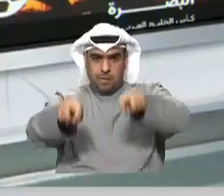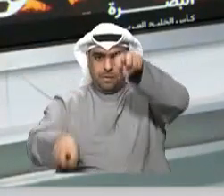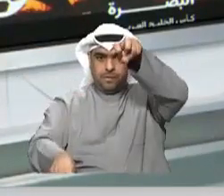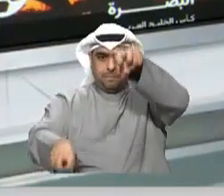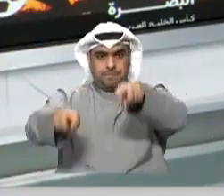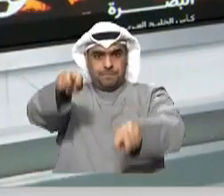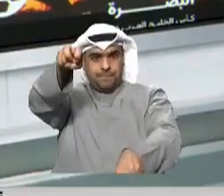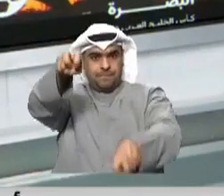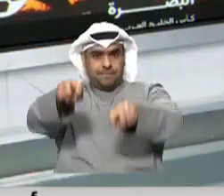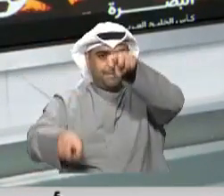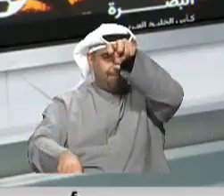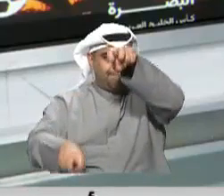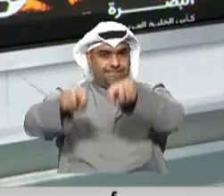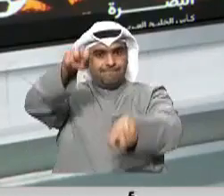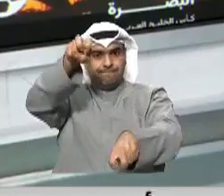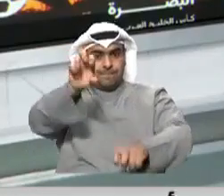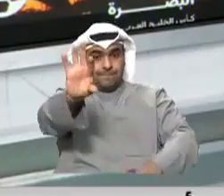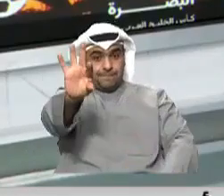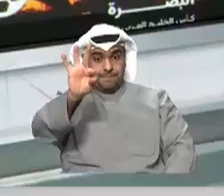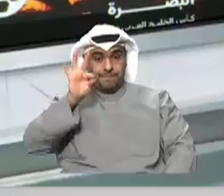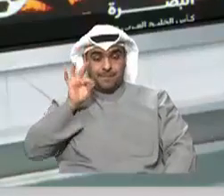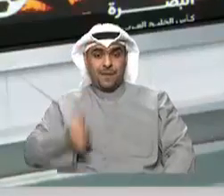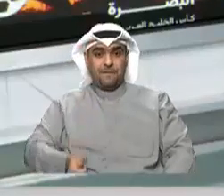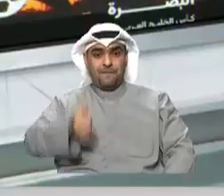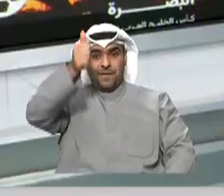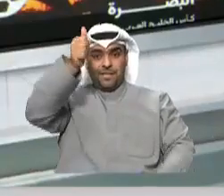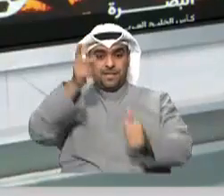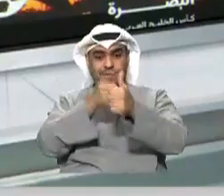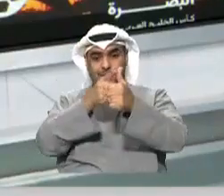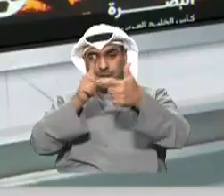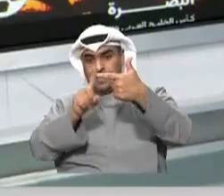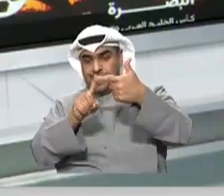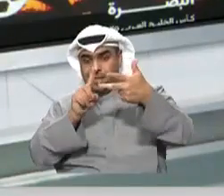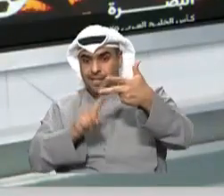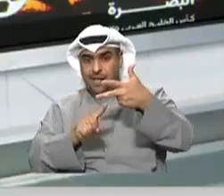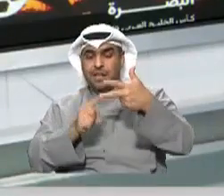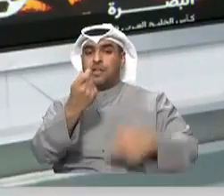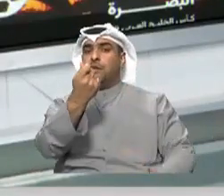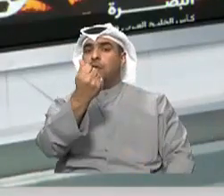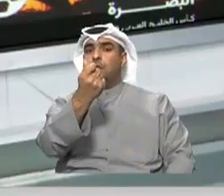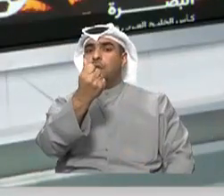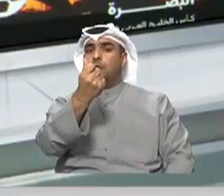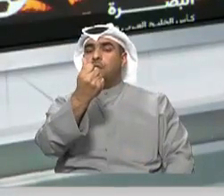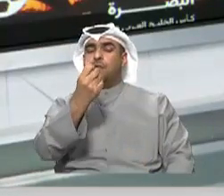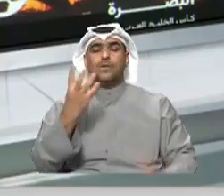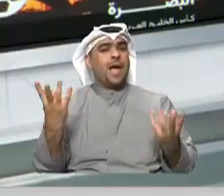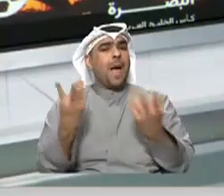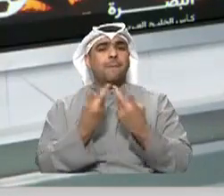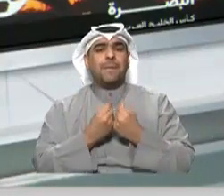القوية على المراكز الأولى وجوائز البطولة التي وصلت قيمتها الإجمالية إلى